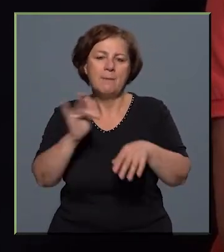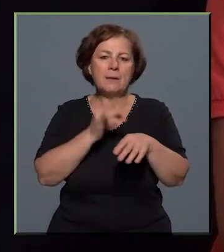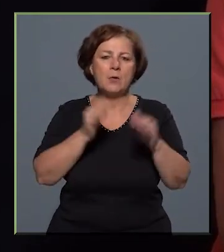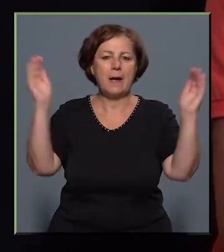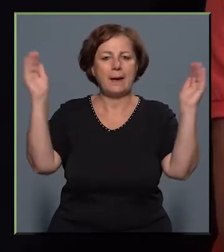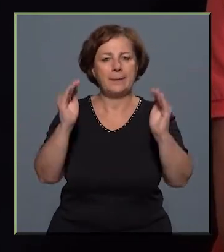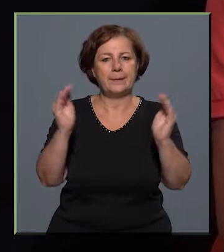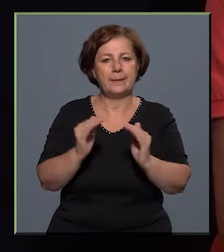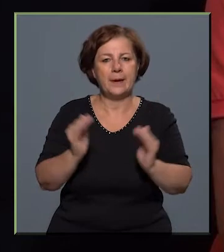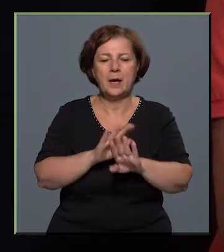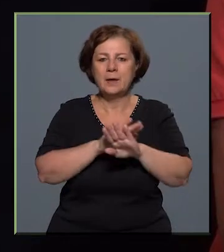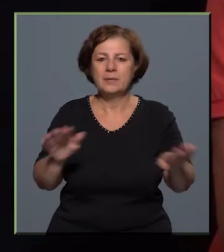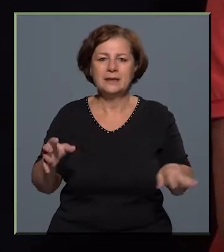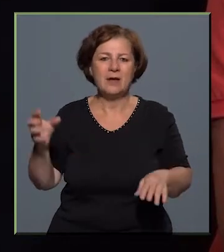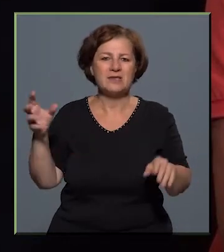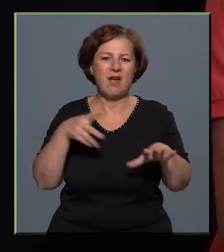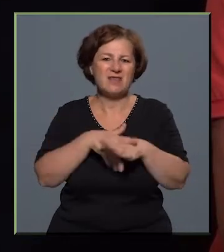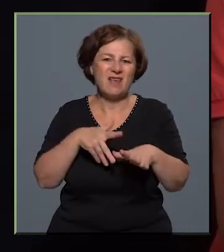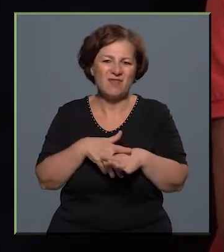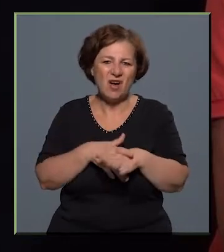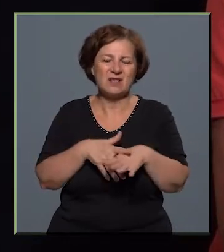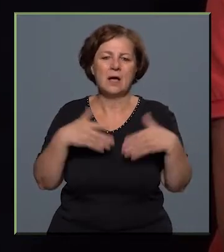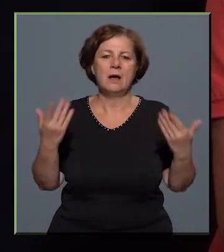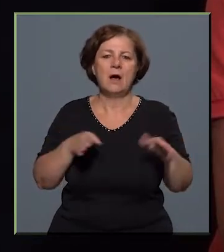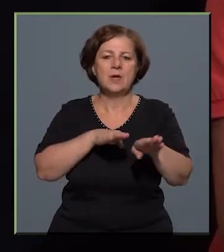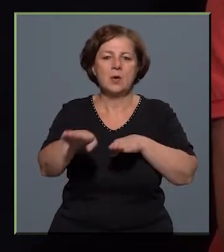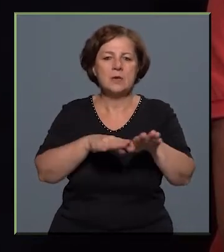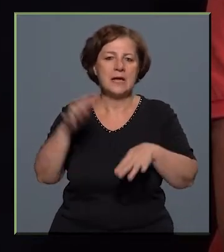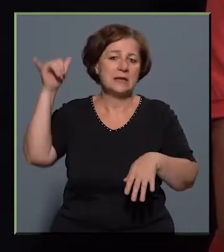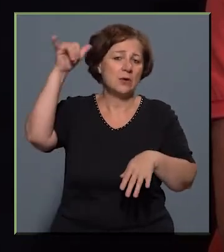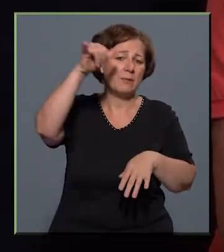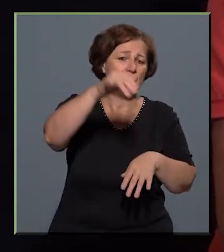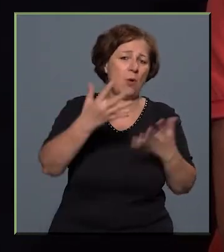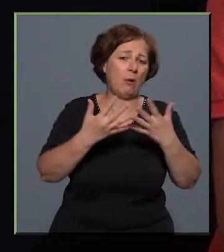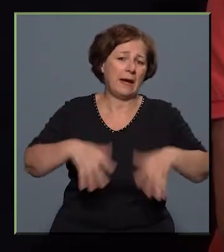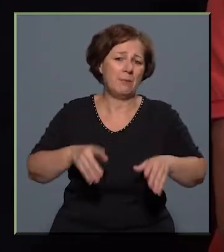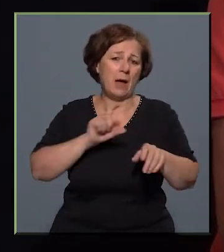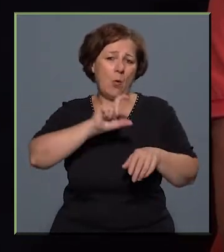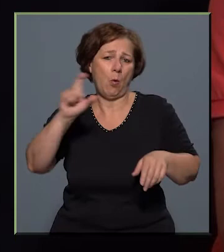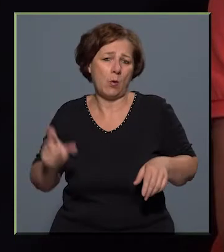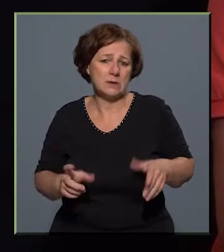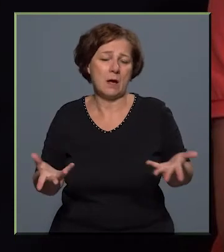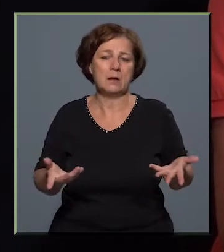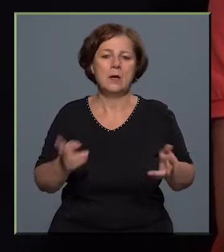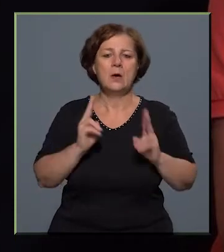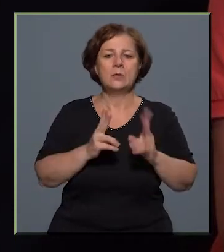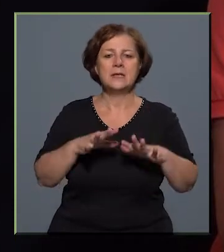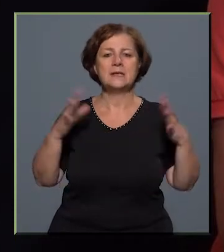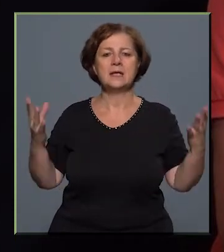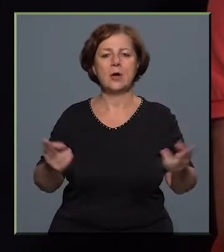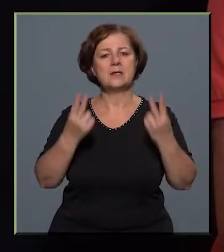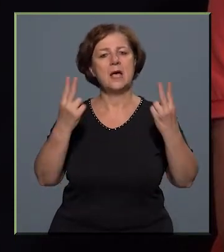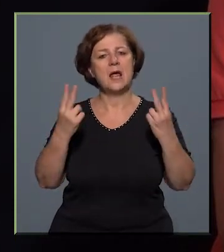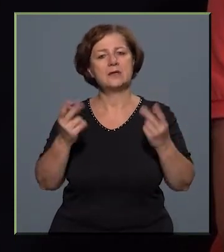megpróbálják mérsékelni mindazt a zavart, amit a közlekedő repülőgépek okoznak. Úgyhogy ez egy elég